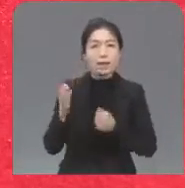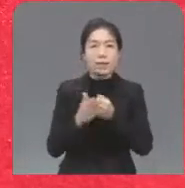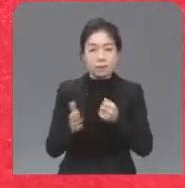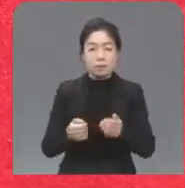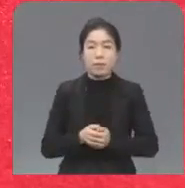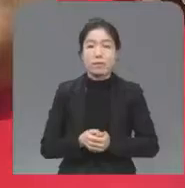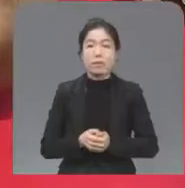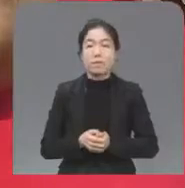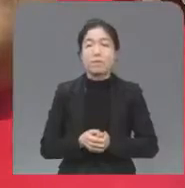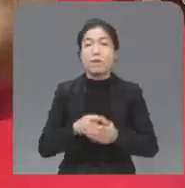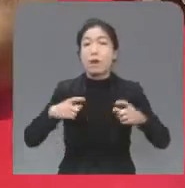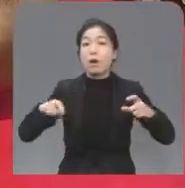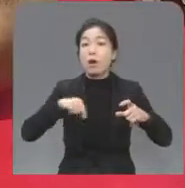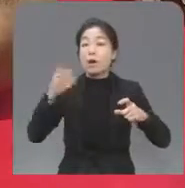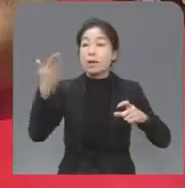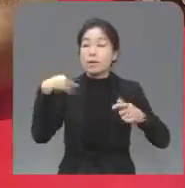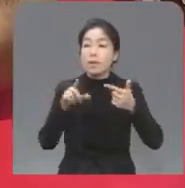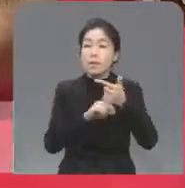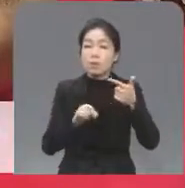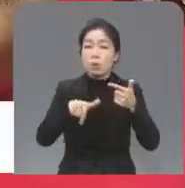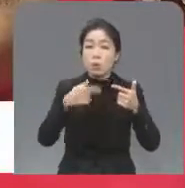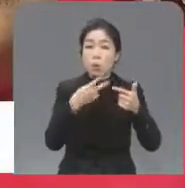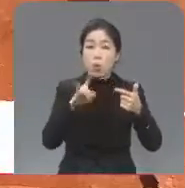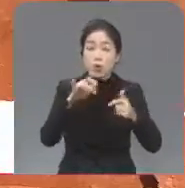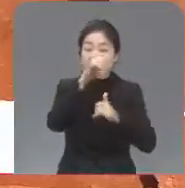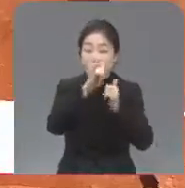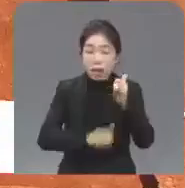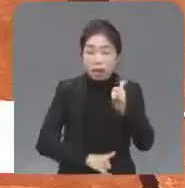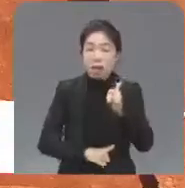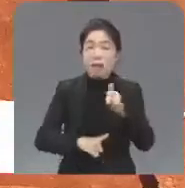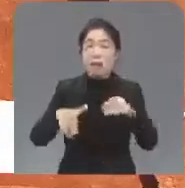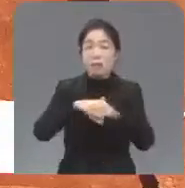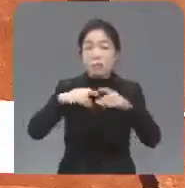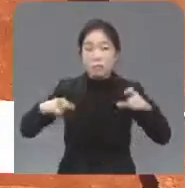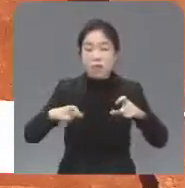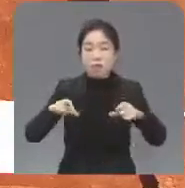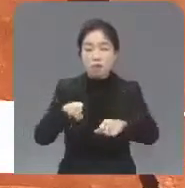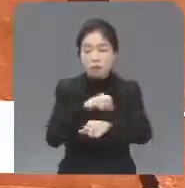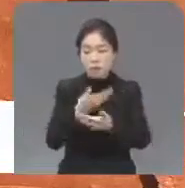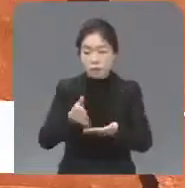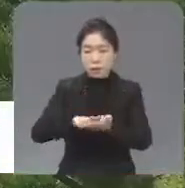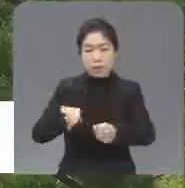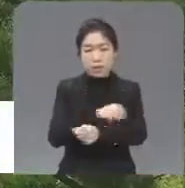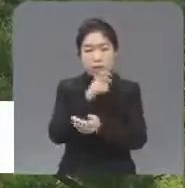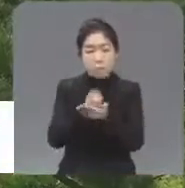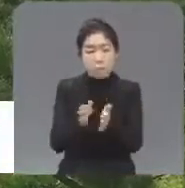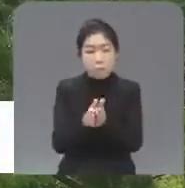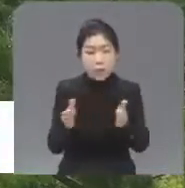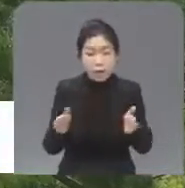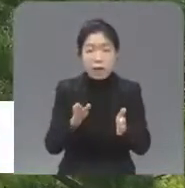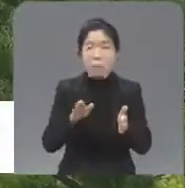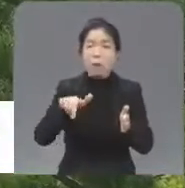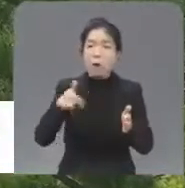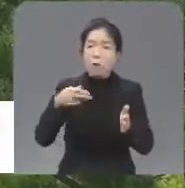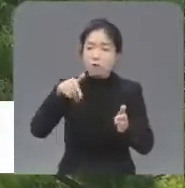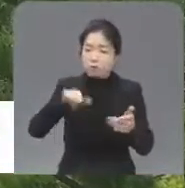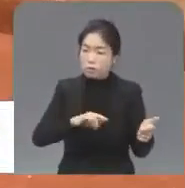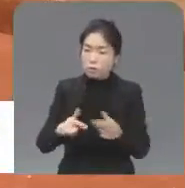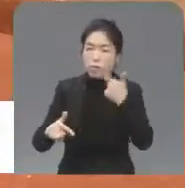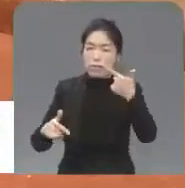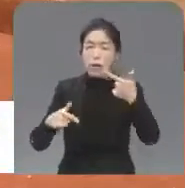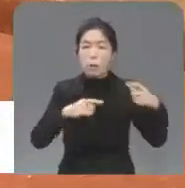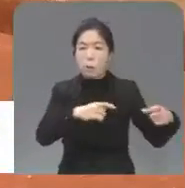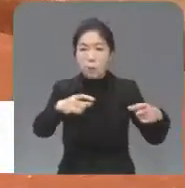마한 권역은 지난 6월 고대 역사 문화권 정비 특별법이 시행돼 고구려, 백제, 신라 그리고 탐나 등 6개 권역과